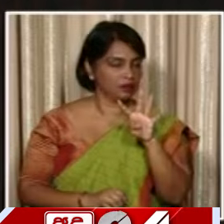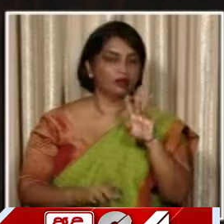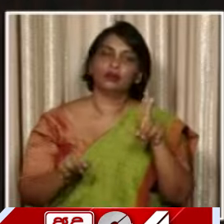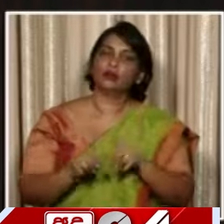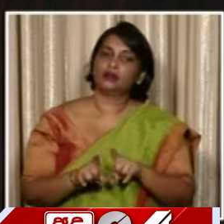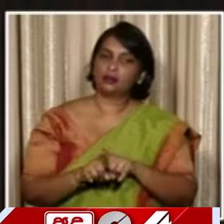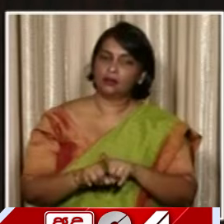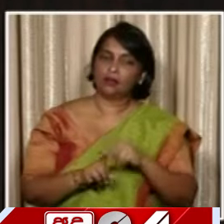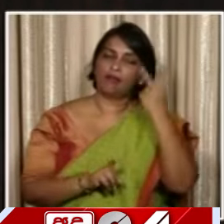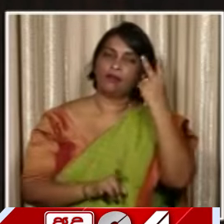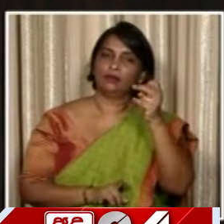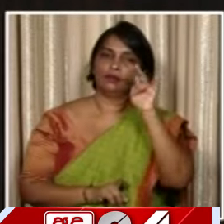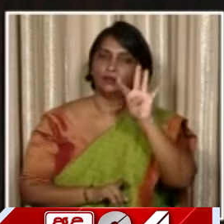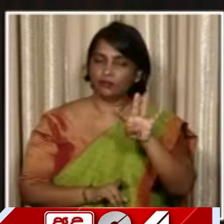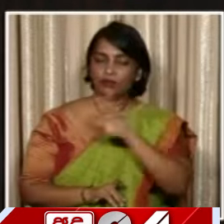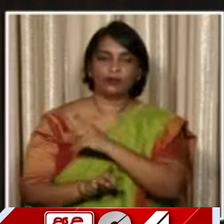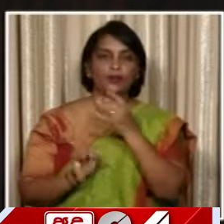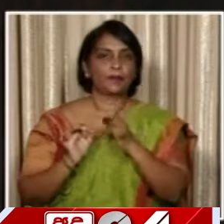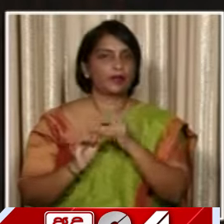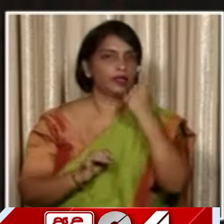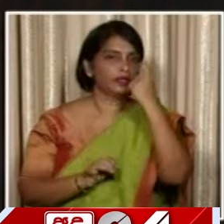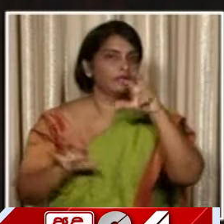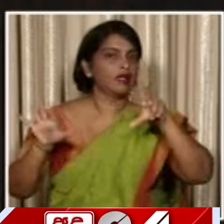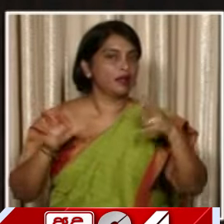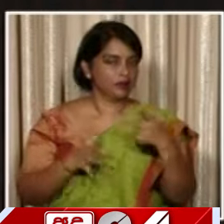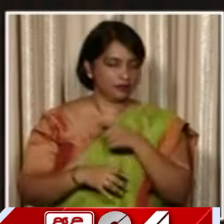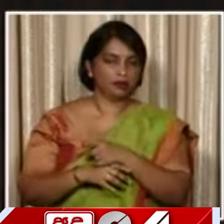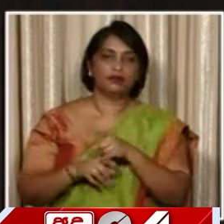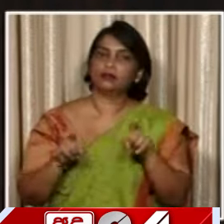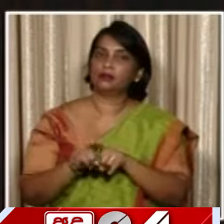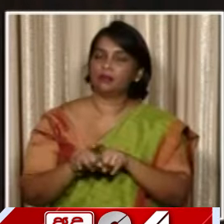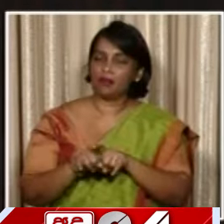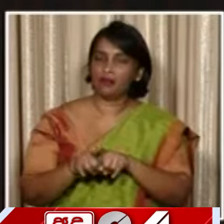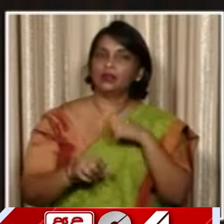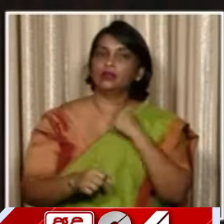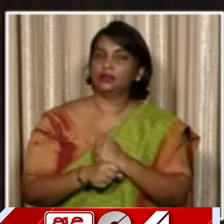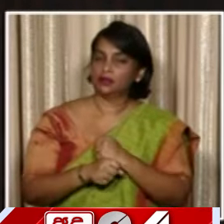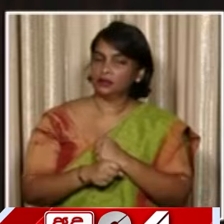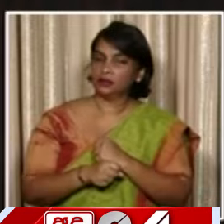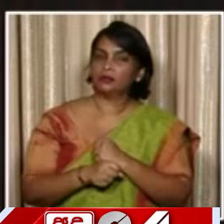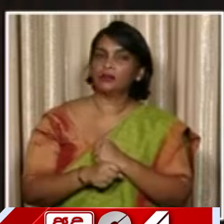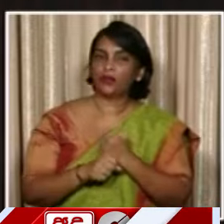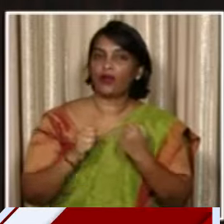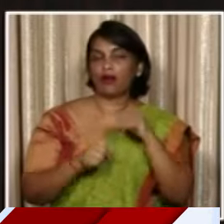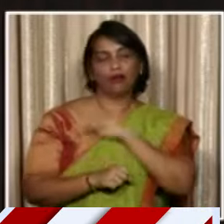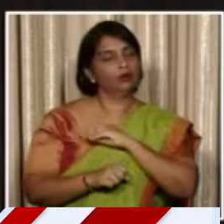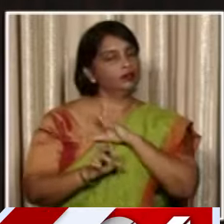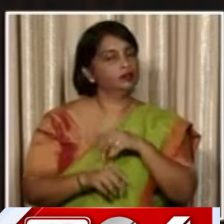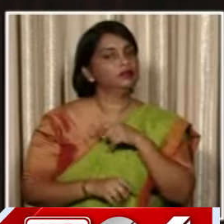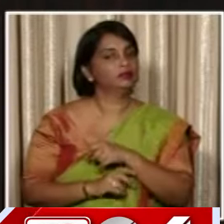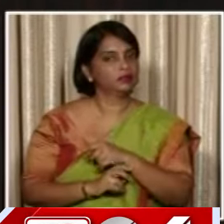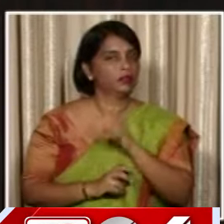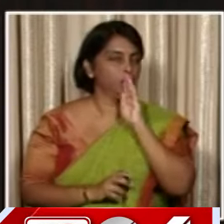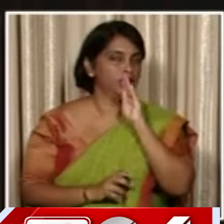වගේම 2024දී රුපියල් බිලියන 1800ක් ඒ කියන්නේ රාජ්‍ය ඒ ආදායම ගත්තොත් එහෙම